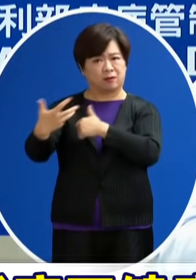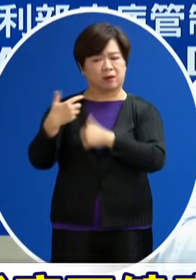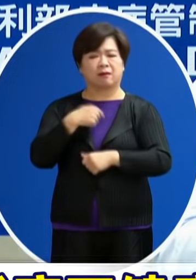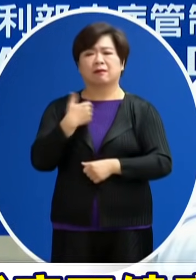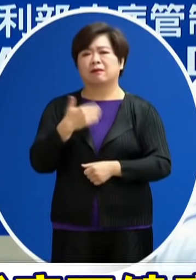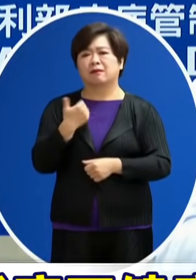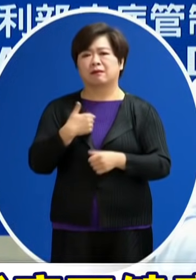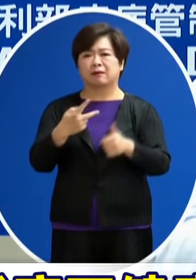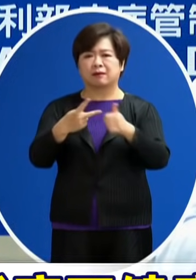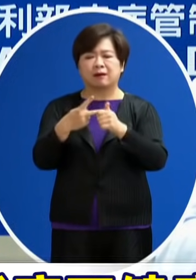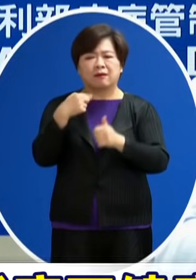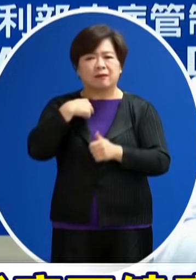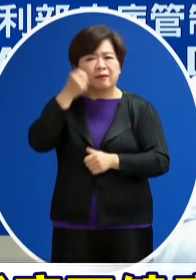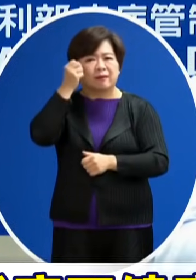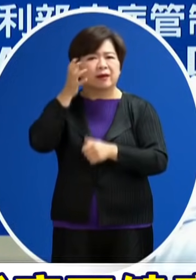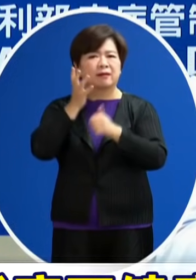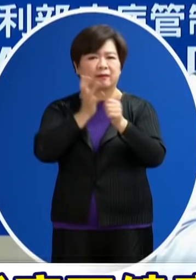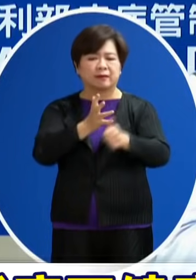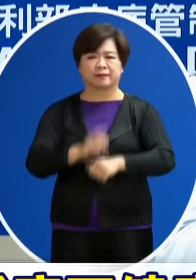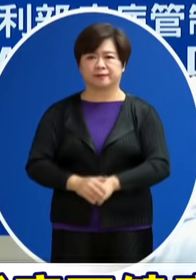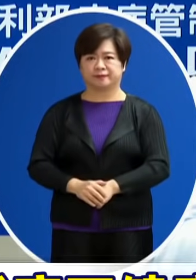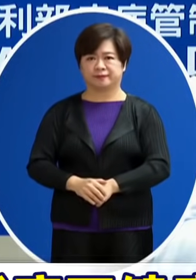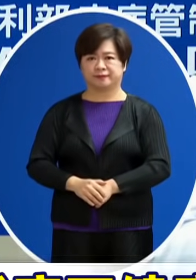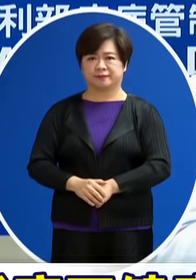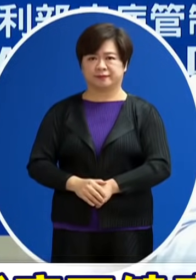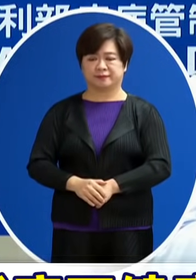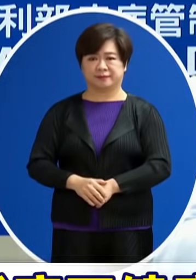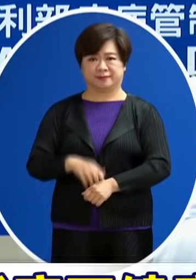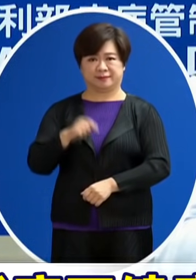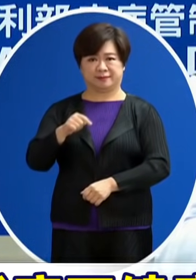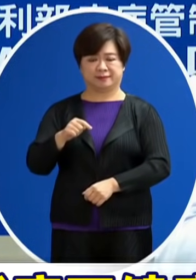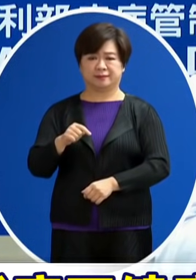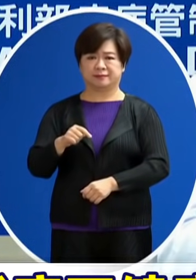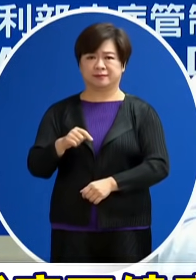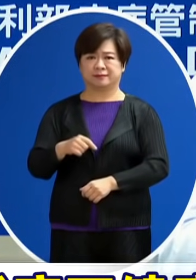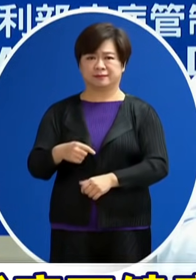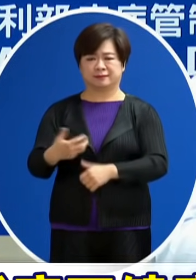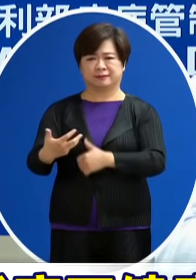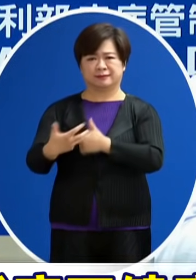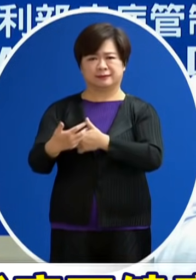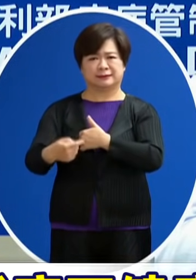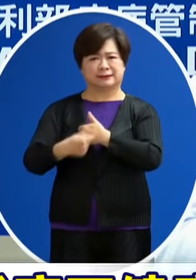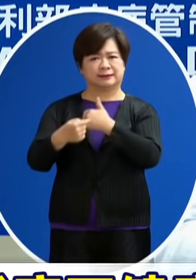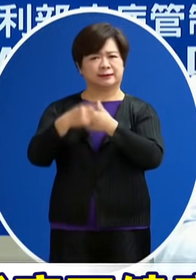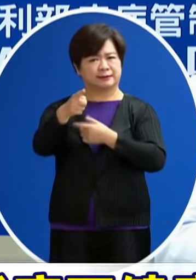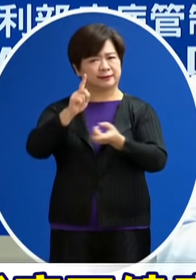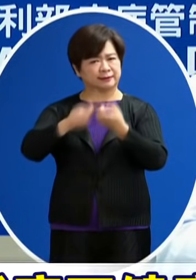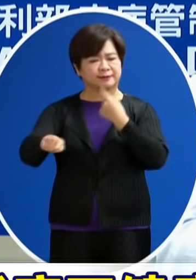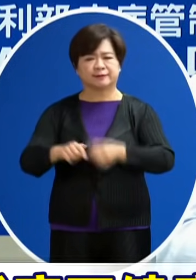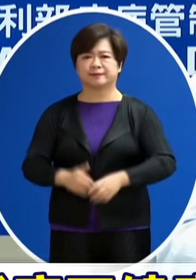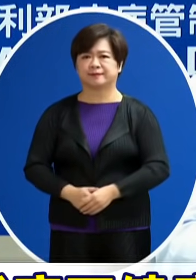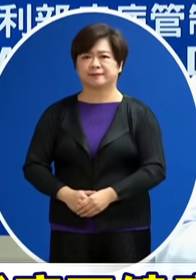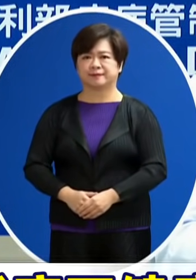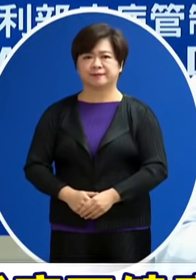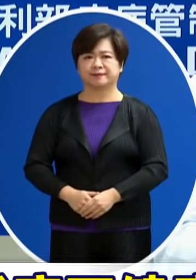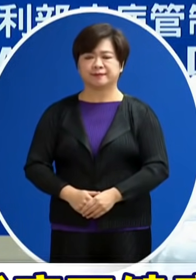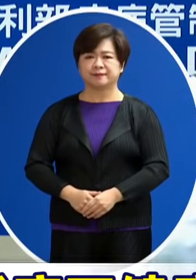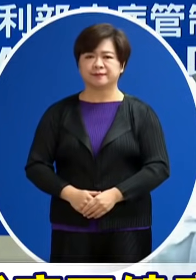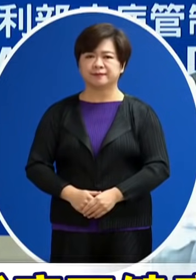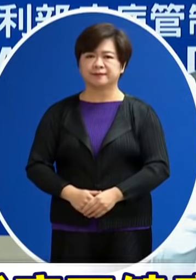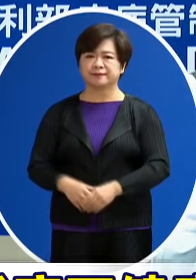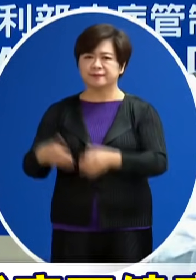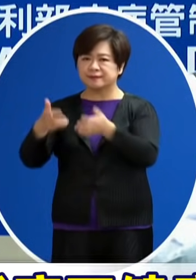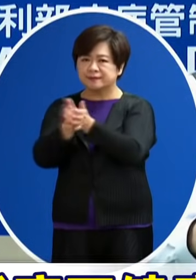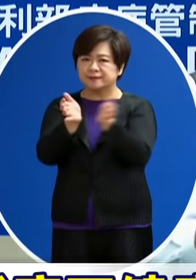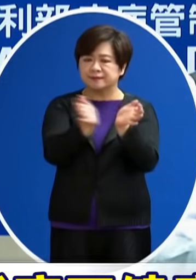天我跟你讲说我忘了问，用这样子的态度我想不是一个健康的态度了。那几批跟那